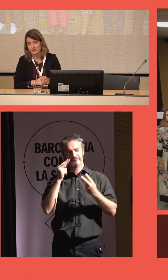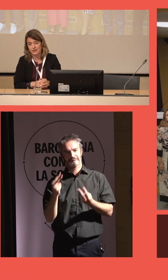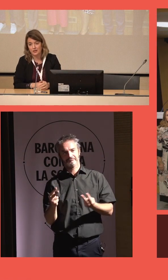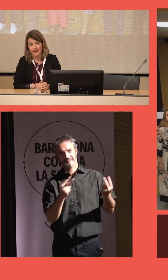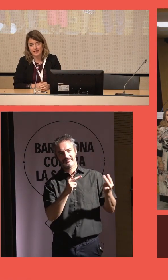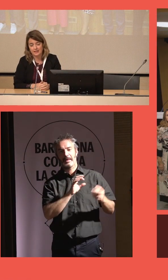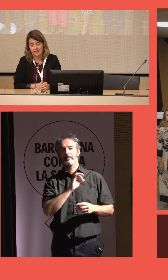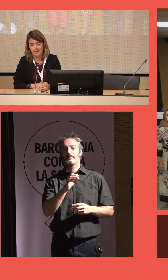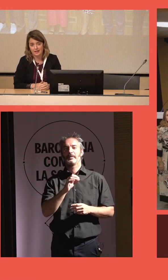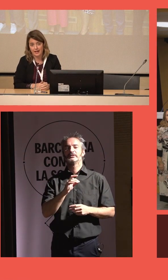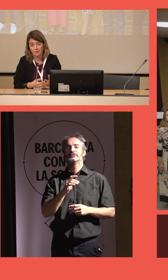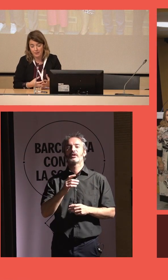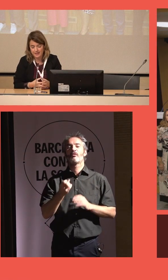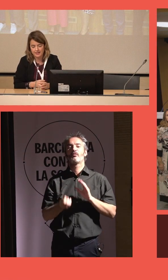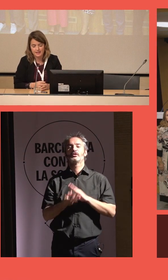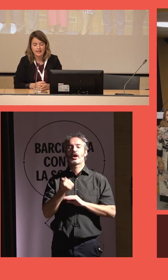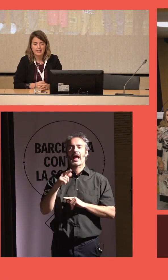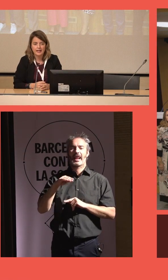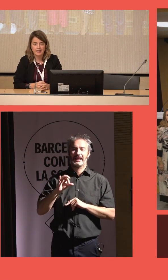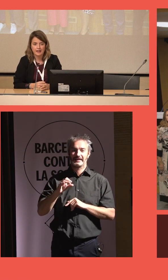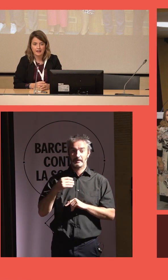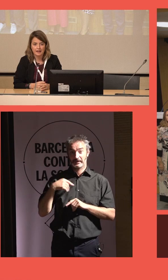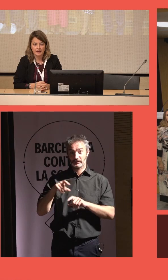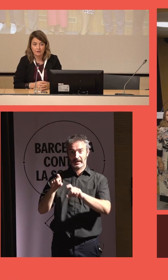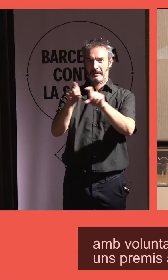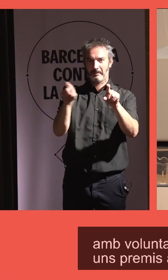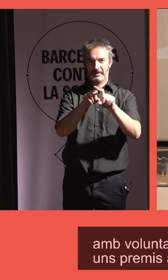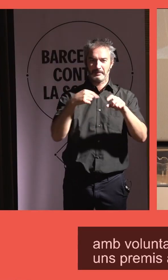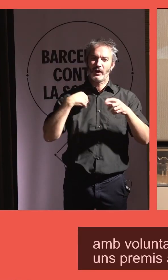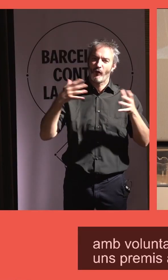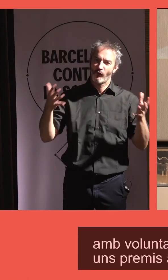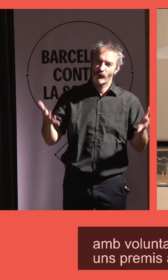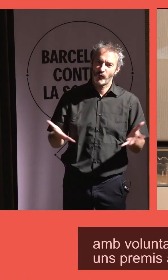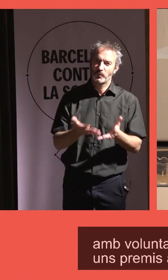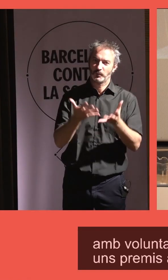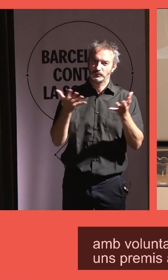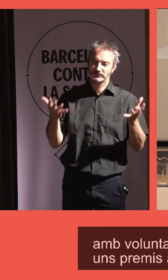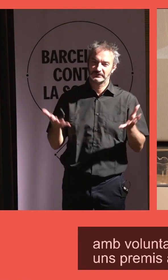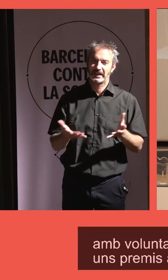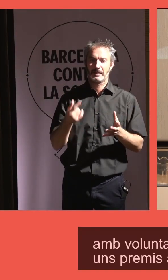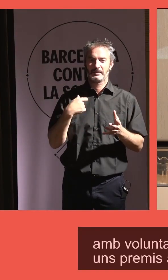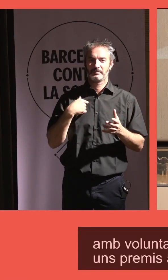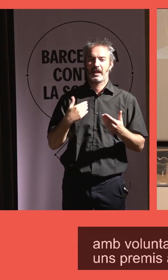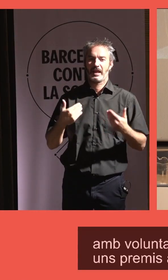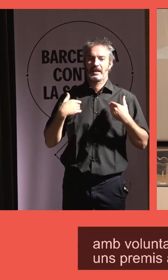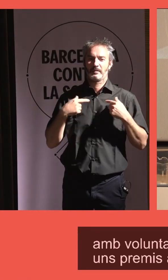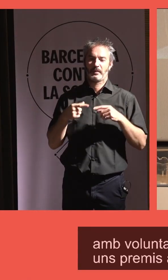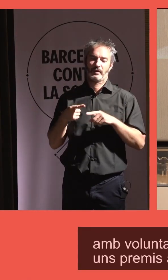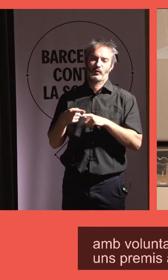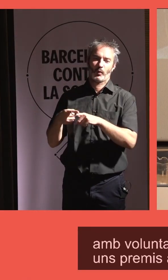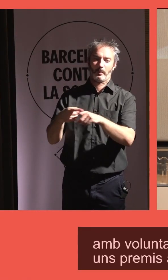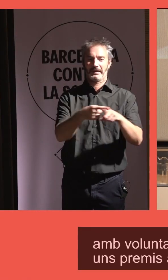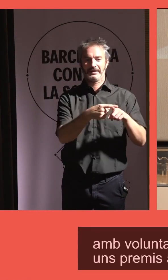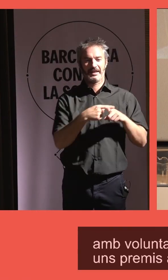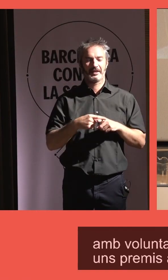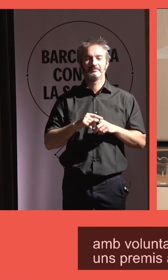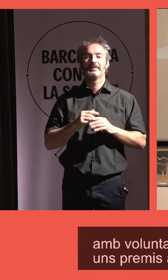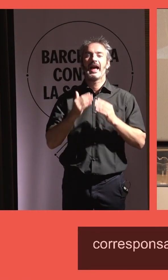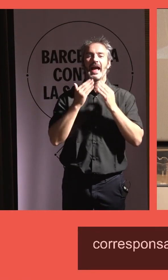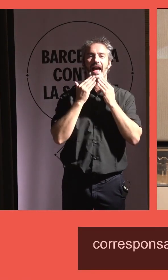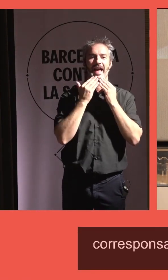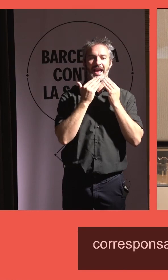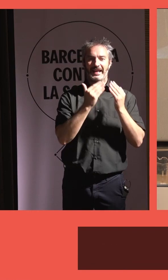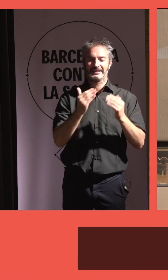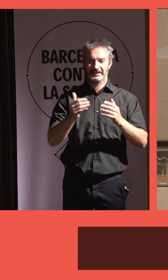'entrega de Fundació a'Ares d'empreses que fomenten aquesta corresponsabilitat que us comentava abans gràcies